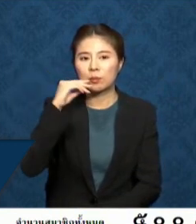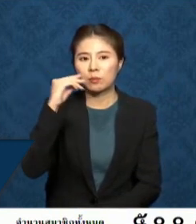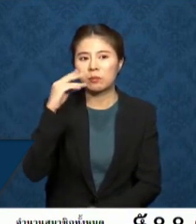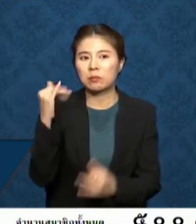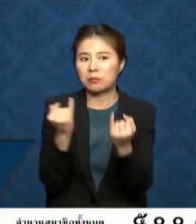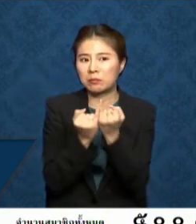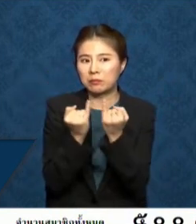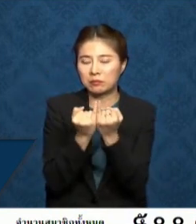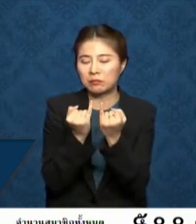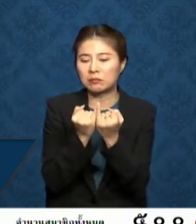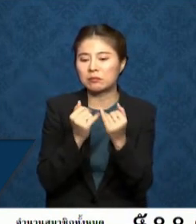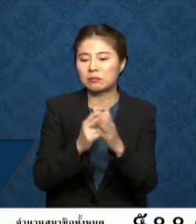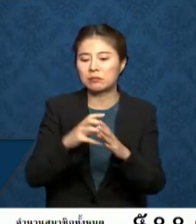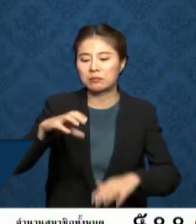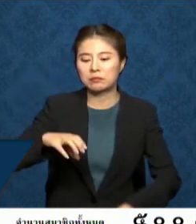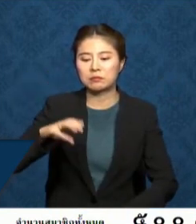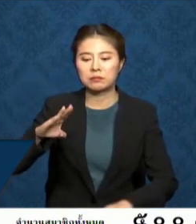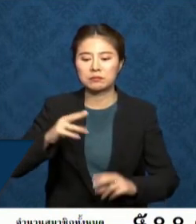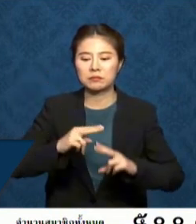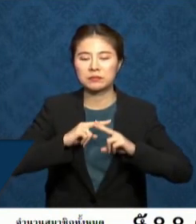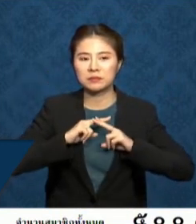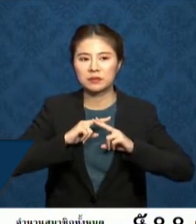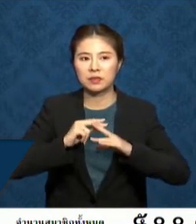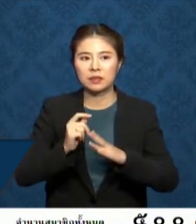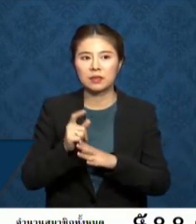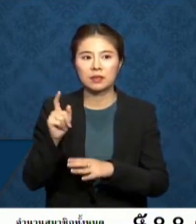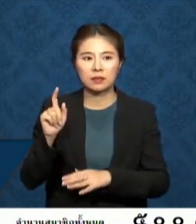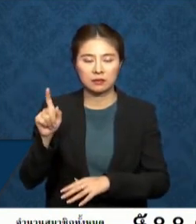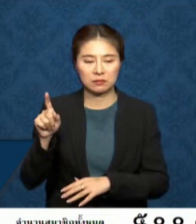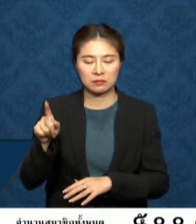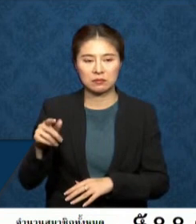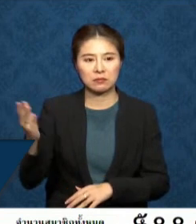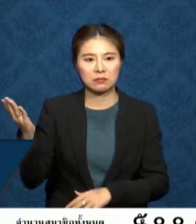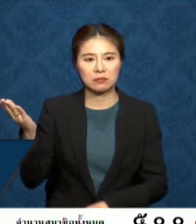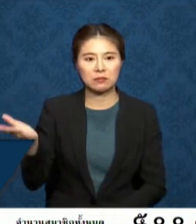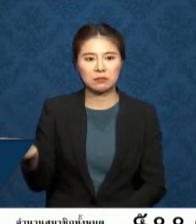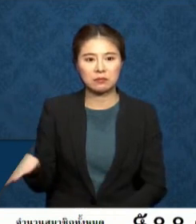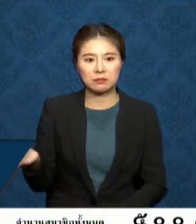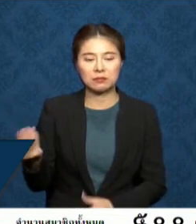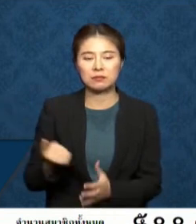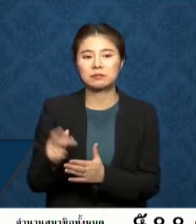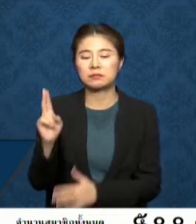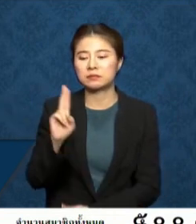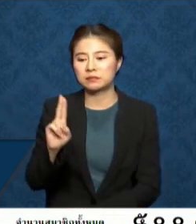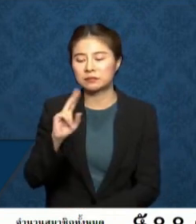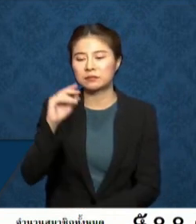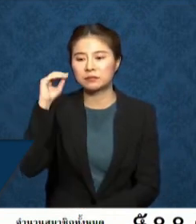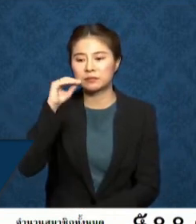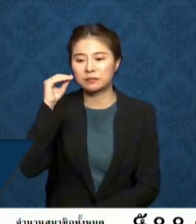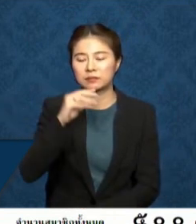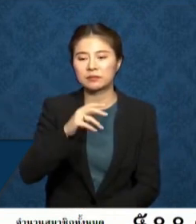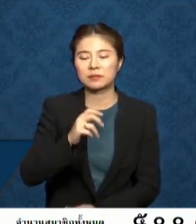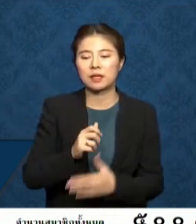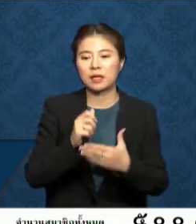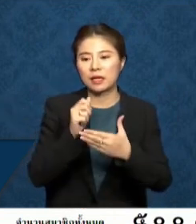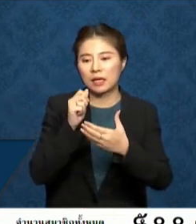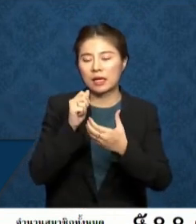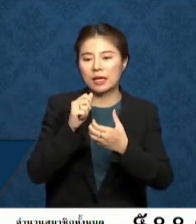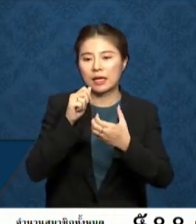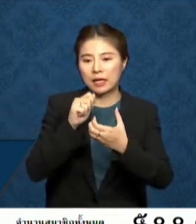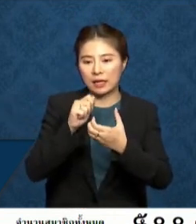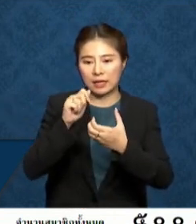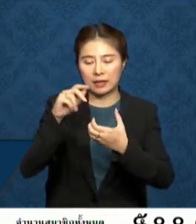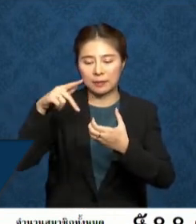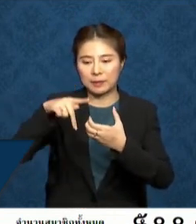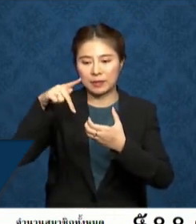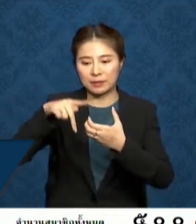ยเอกชนที่สามารถทำแอปเนี่ยสร้างเป็นตัวแอปเป็นโมเดลที่สามารถสร้างรายได้ได้ในการที่เราจะรันแอปเนี่ยครับมันจะ